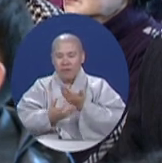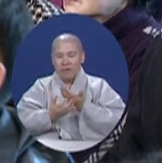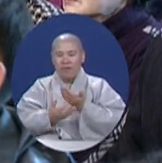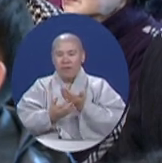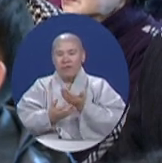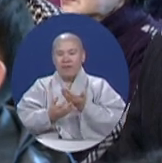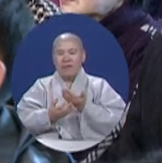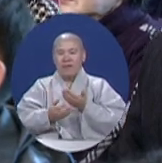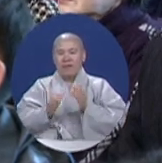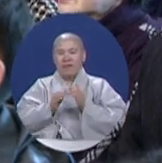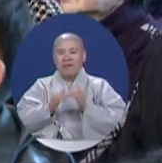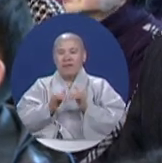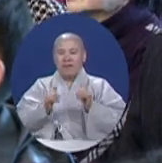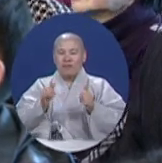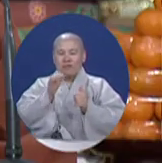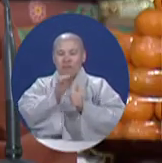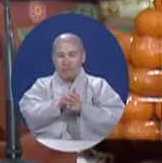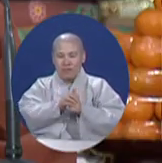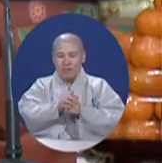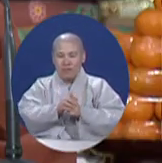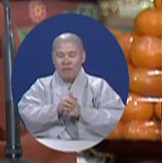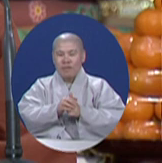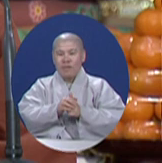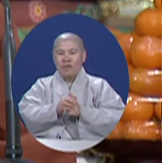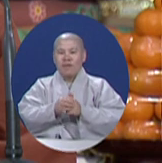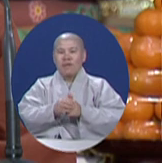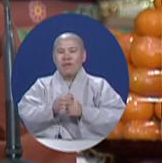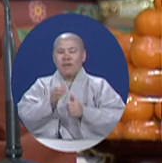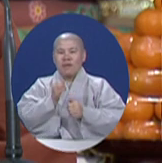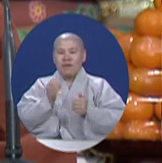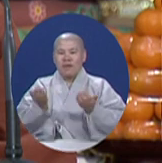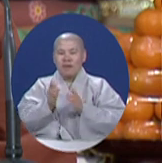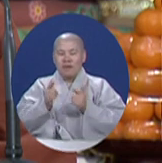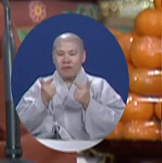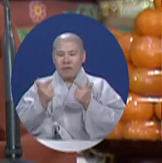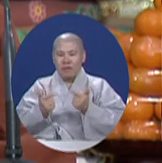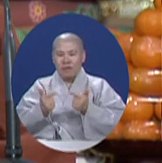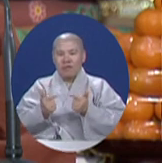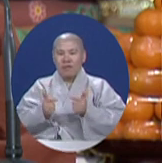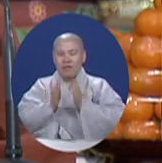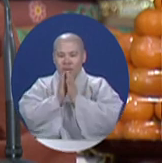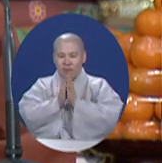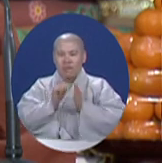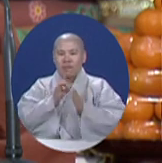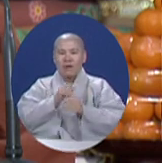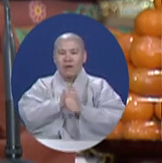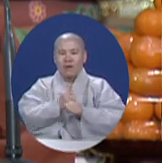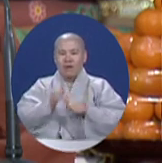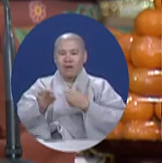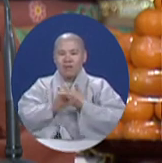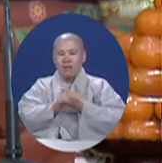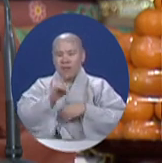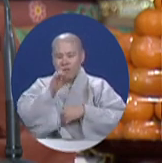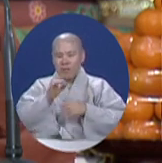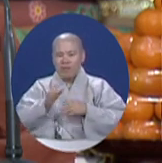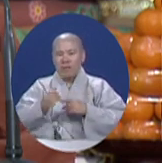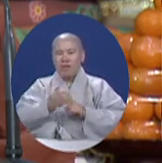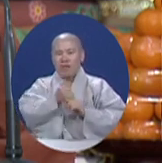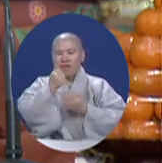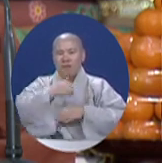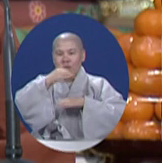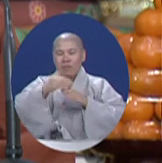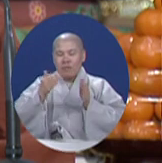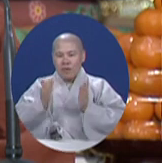다라니만 해봐요. 그렇지 않습니까? 이 법당 소임 맡은 사람이 법당 문도 안